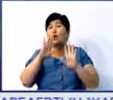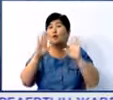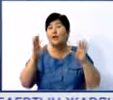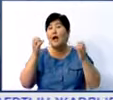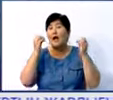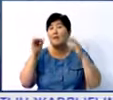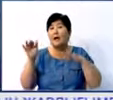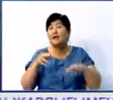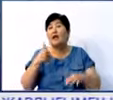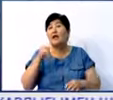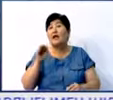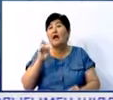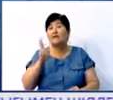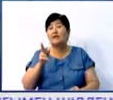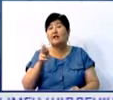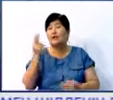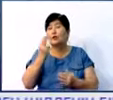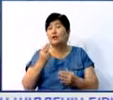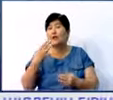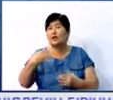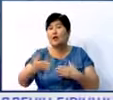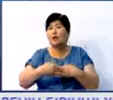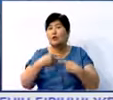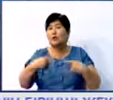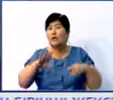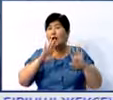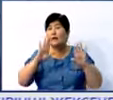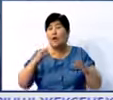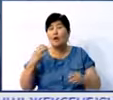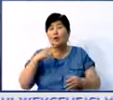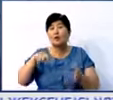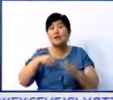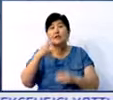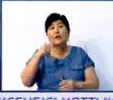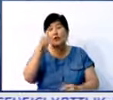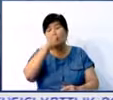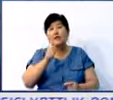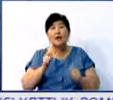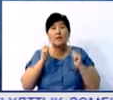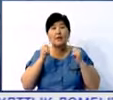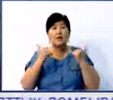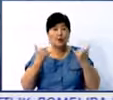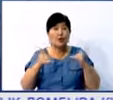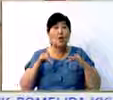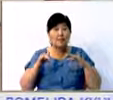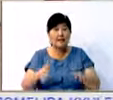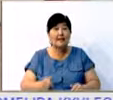мәдени шарада график суретшінің 40-қа жуық еңбегі қойылды. Көрме Қызылорда қаласының 200 жылдық мерейтойына орай ұйымдастырылған.